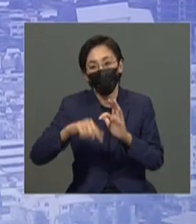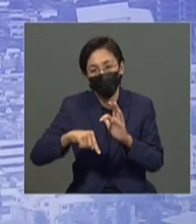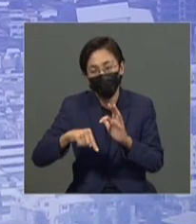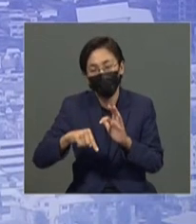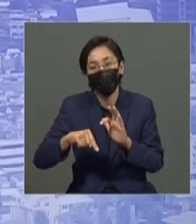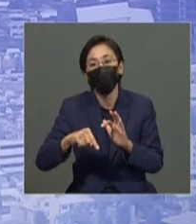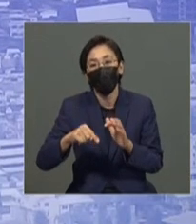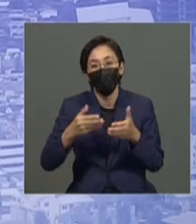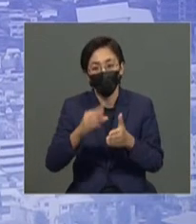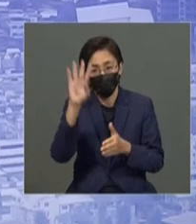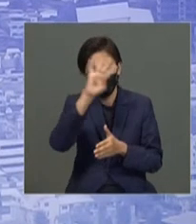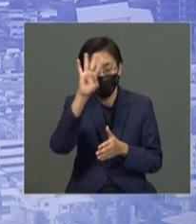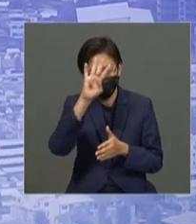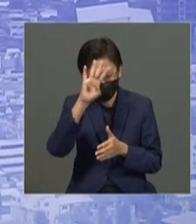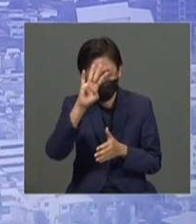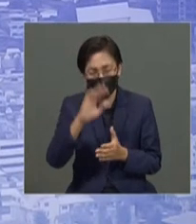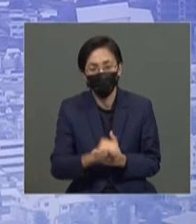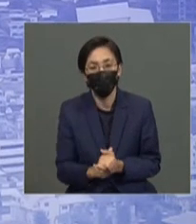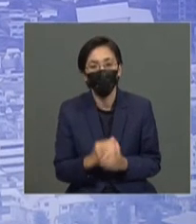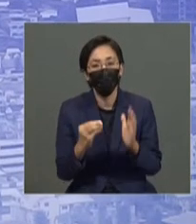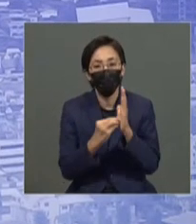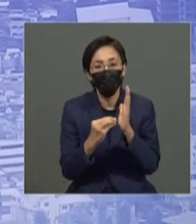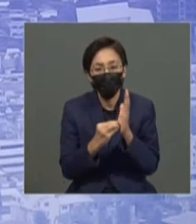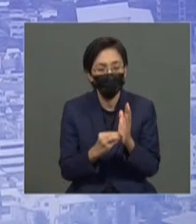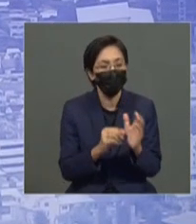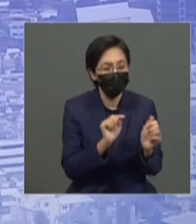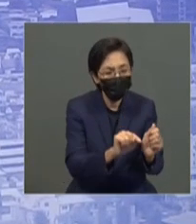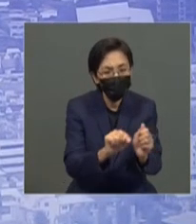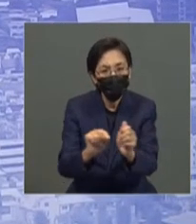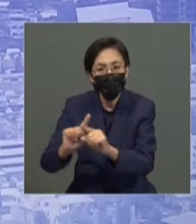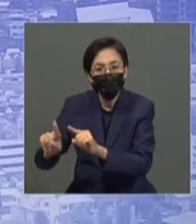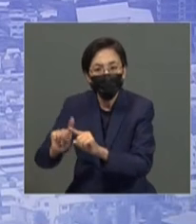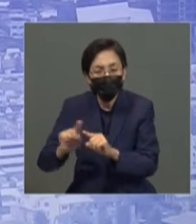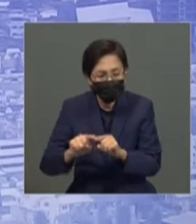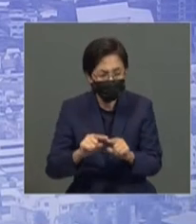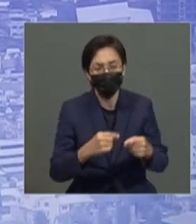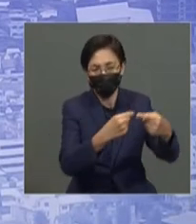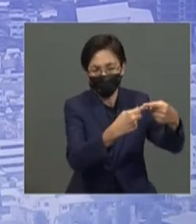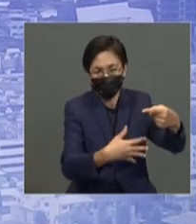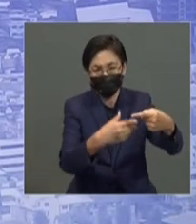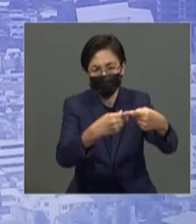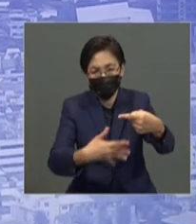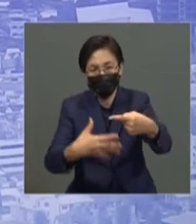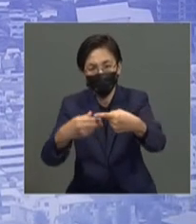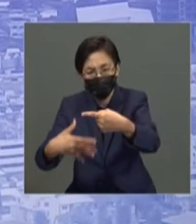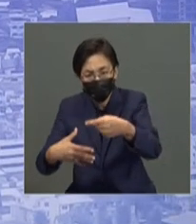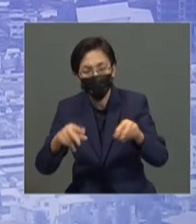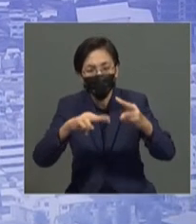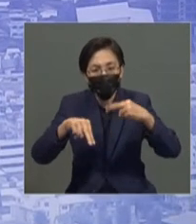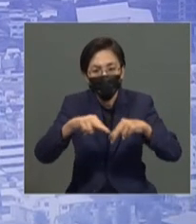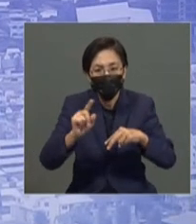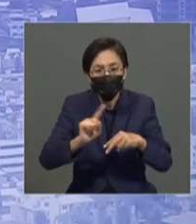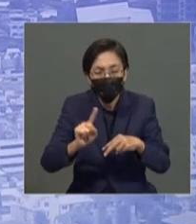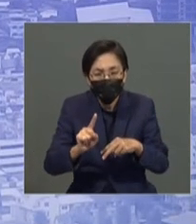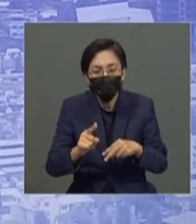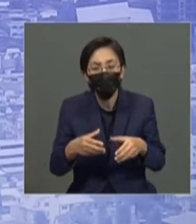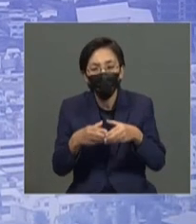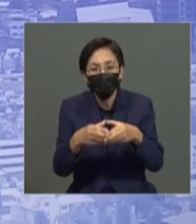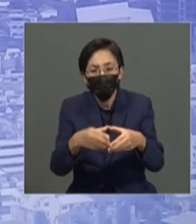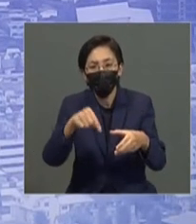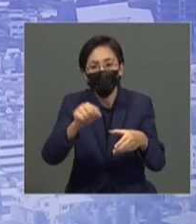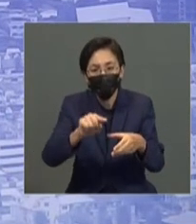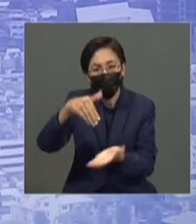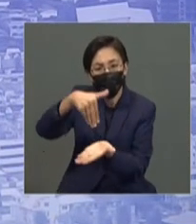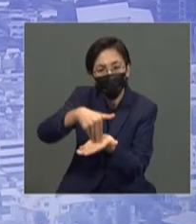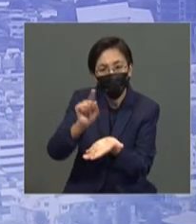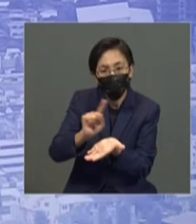ในส่วนที่กทม.โดยเฉพาะแต่ละเขตนะคะจะลงรายละเอียดว่าในส่วนของการตรวจจะไปที่ไหนอย่างไรแล้วก็